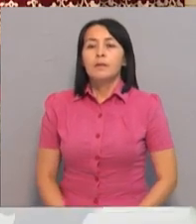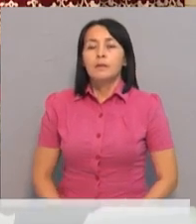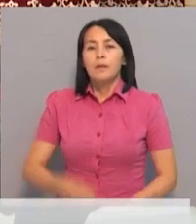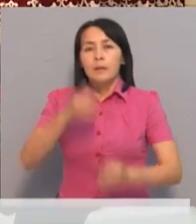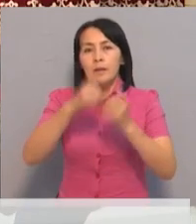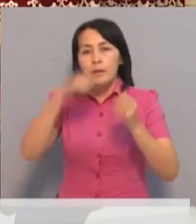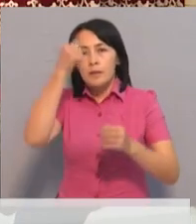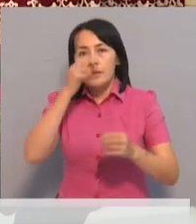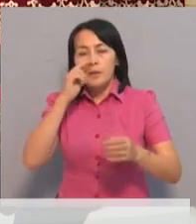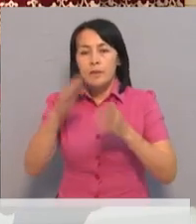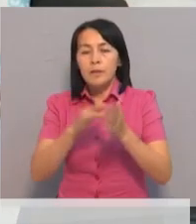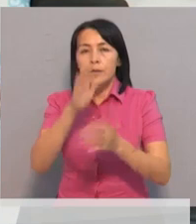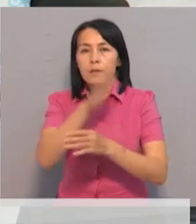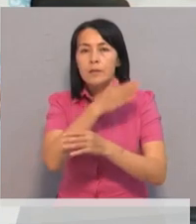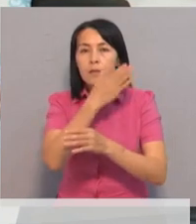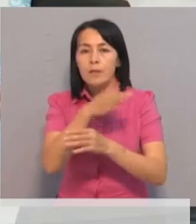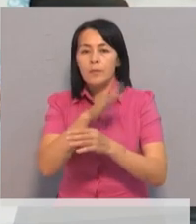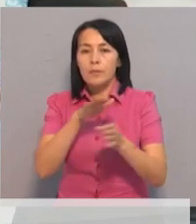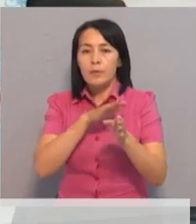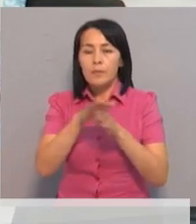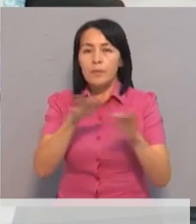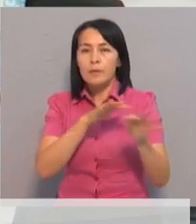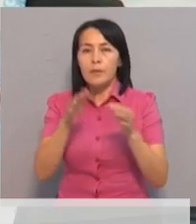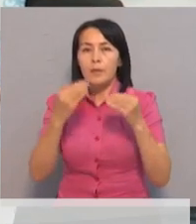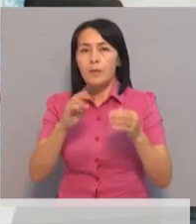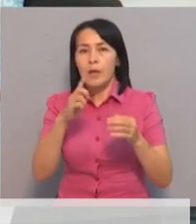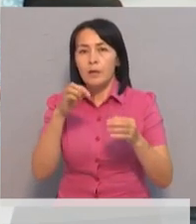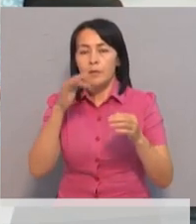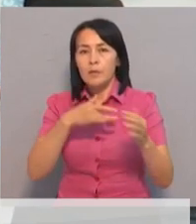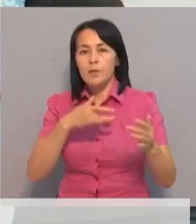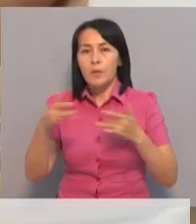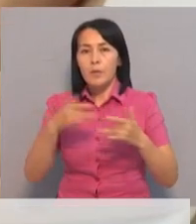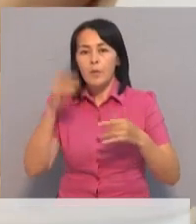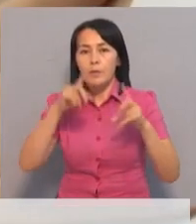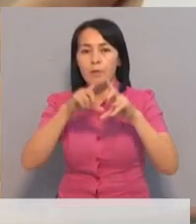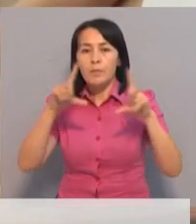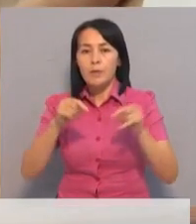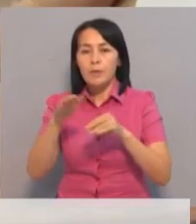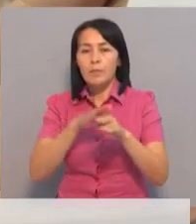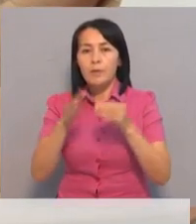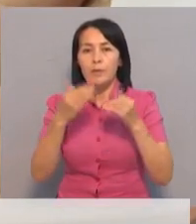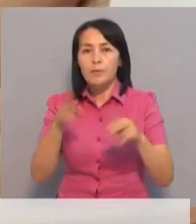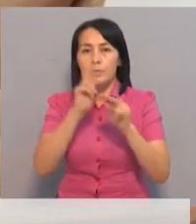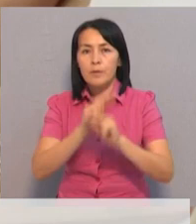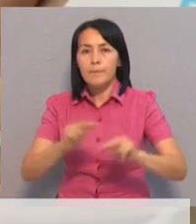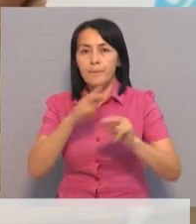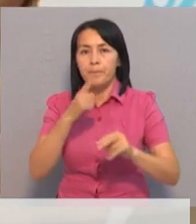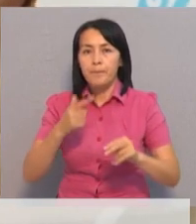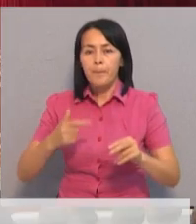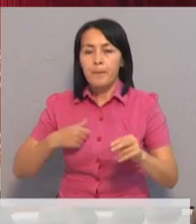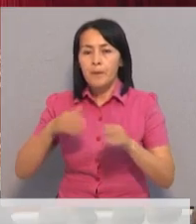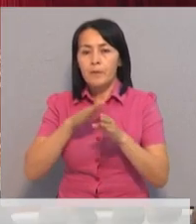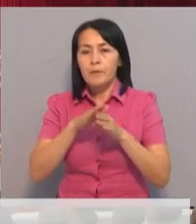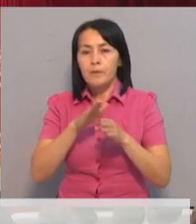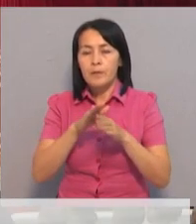Жылда мегаполистің саябақтарында ұйымдастырылатын шара биыл Қаратау дәстүрлі өнер мектебінде өтті. Мұнда мұғалімдер, әскери борышын өтеп